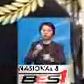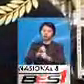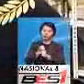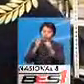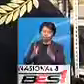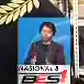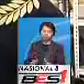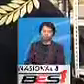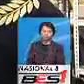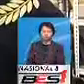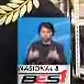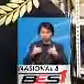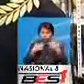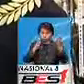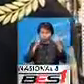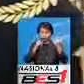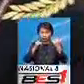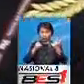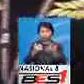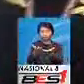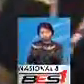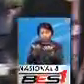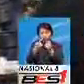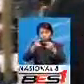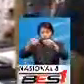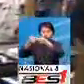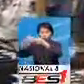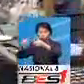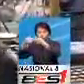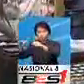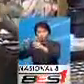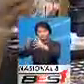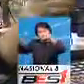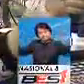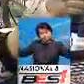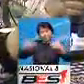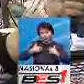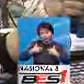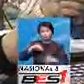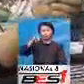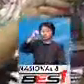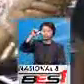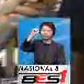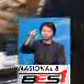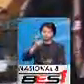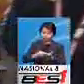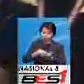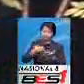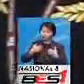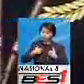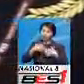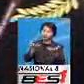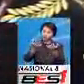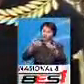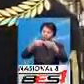empat orang. Ada harapan tak ataupun ada tak keinginan untuk membuka kedai yang lebih besar lagi? InsyaAllah kalau ada rezeki memang nak